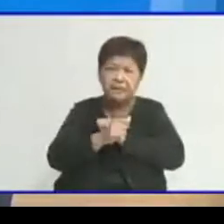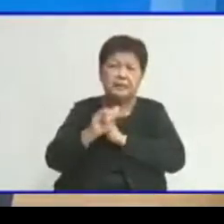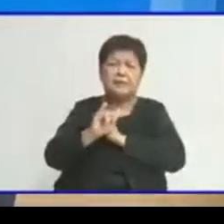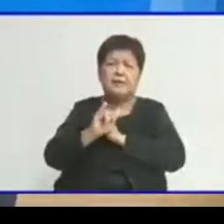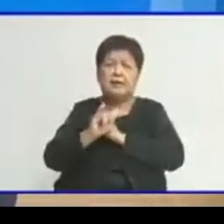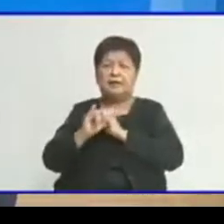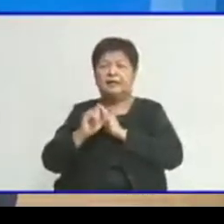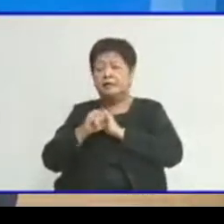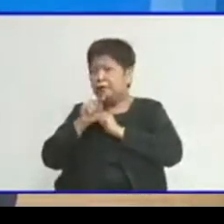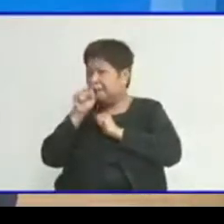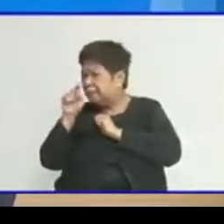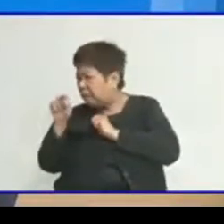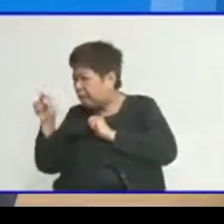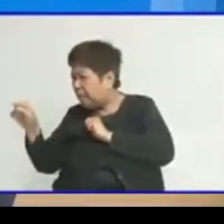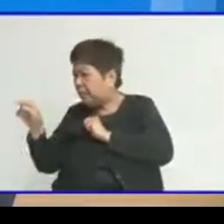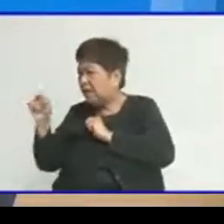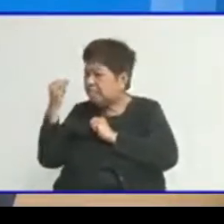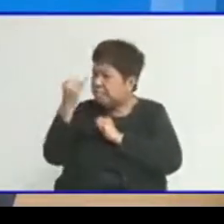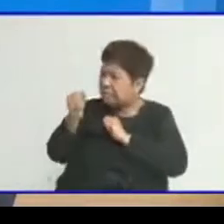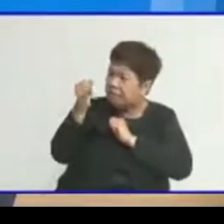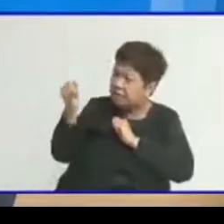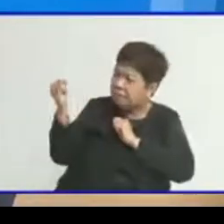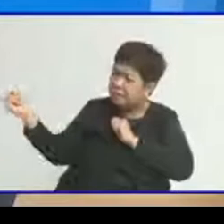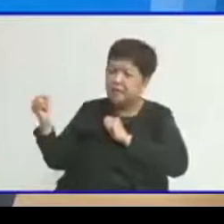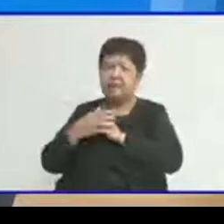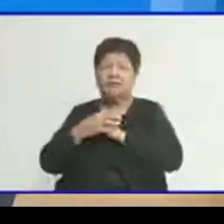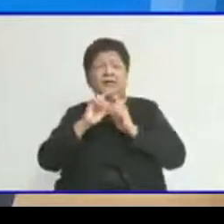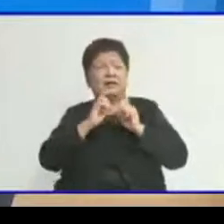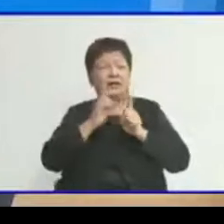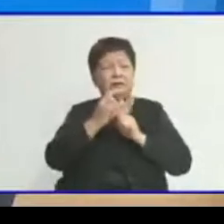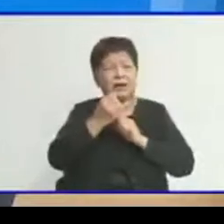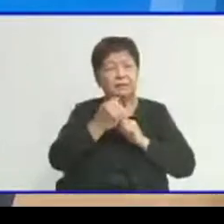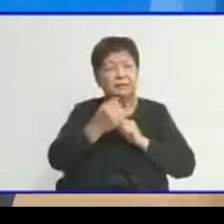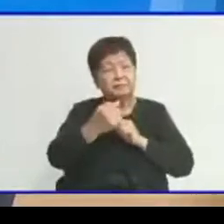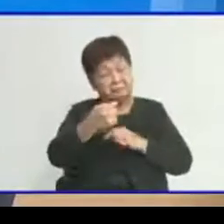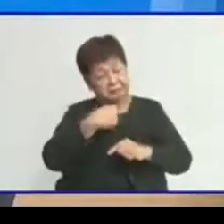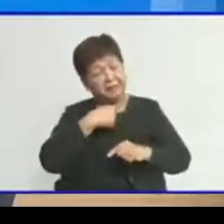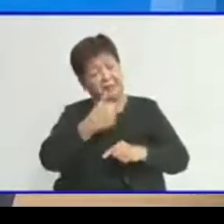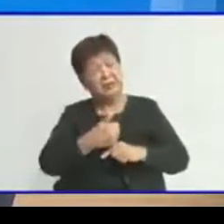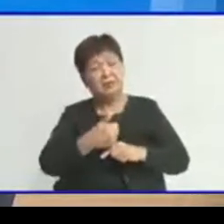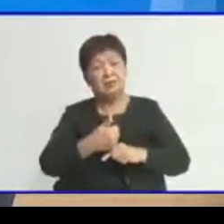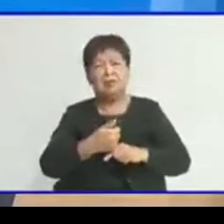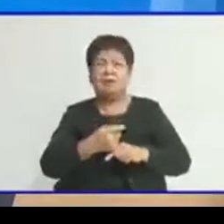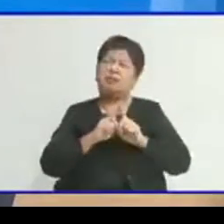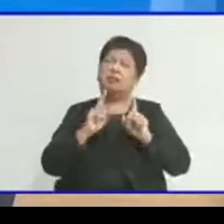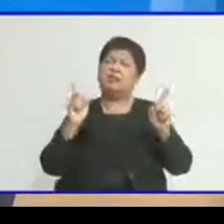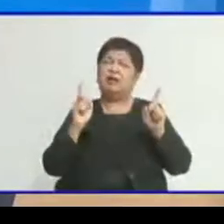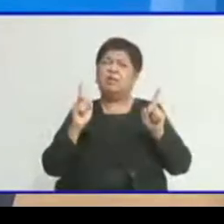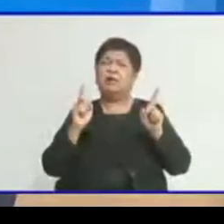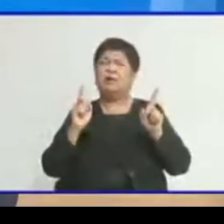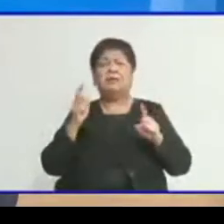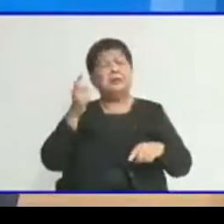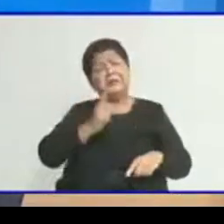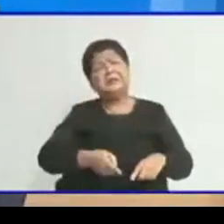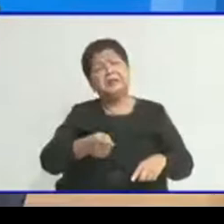านตัวกลุ่มแดนประเทศซึ่งจริงๆแล้วมันมีอยู่จริงหรือเปล่าไม่รู้เพราะฉะนั้นผมมองว่าการ